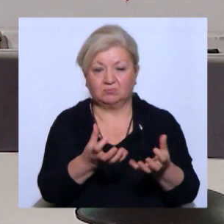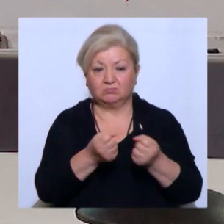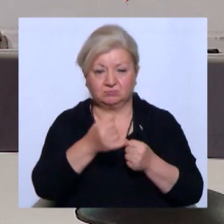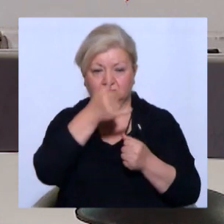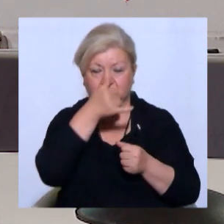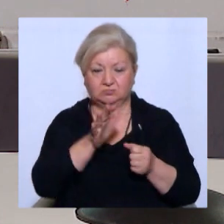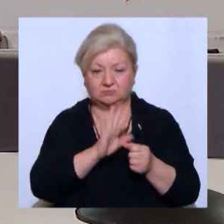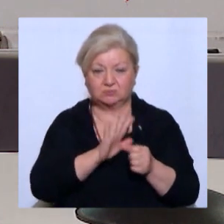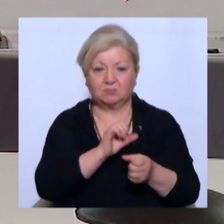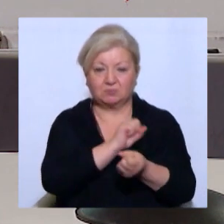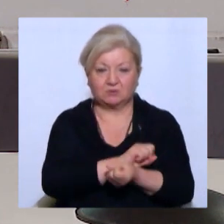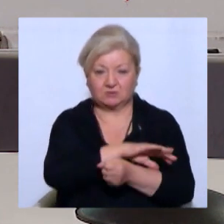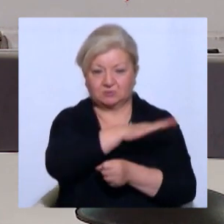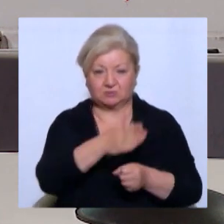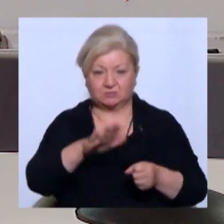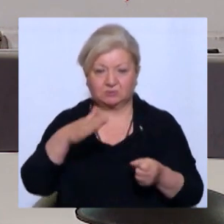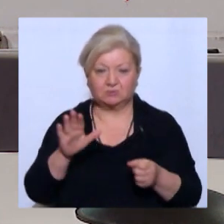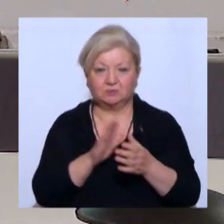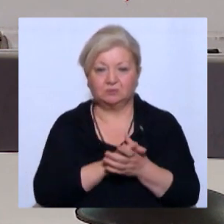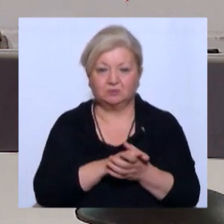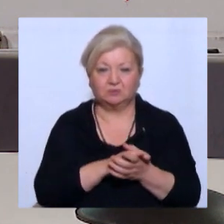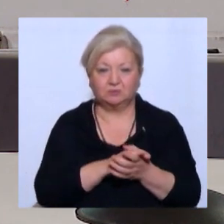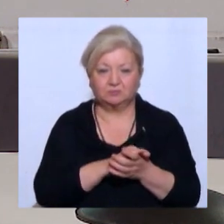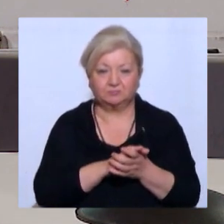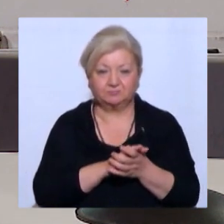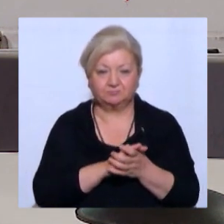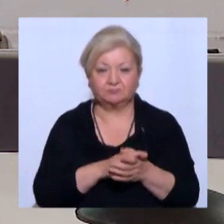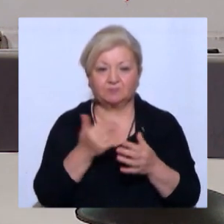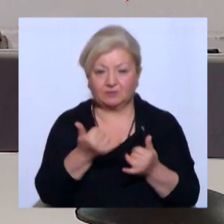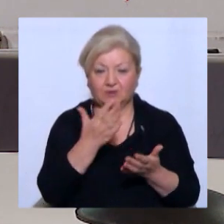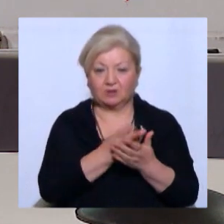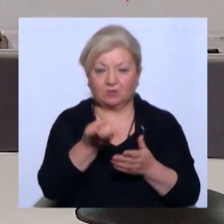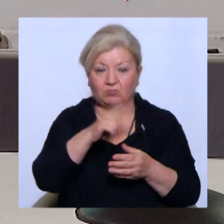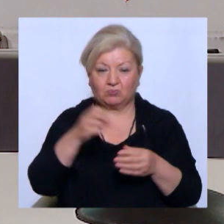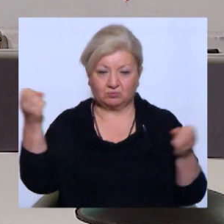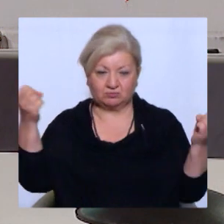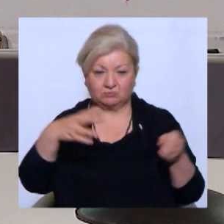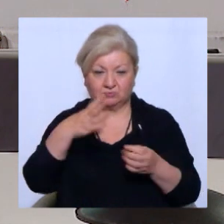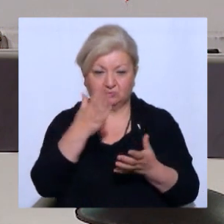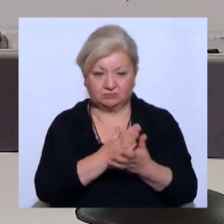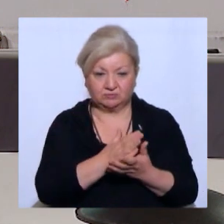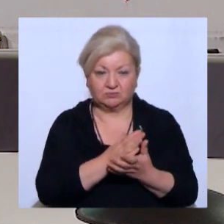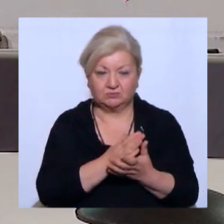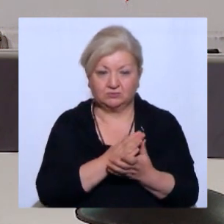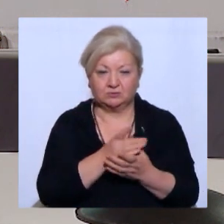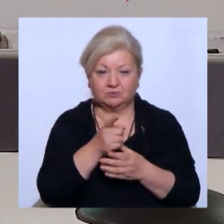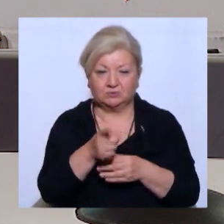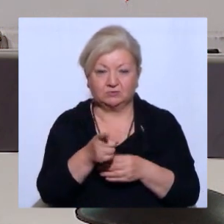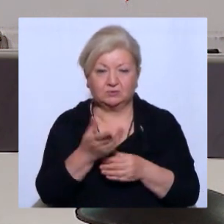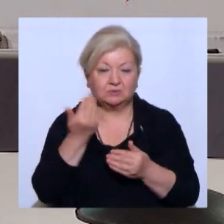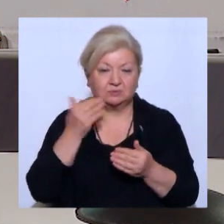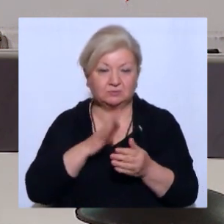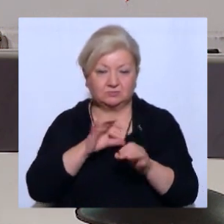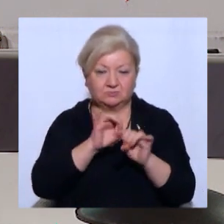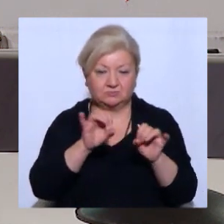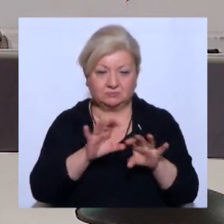წინააღმდეგ შემთხვევაში ჩვენ ვერ მივიღებთ მდგარ ტალღას. ამ შემთხვევაში ახლა გვაქვს ორი გამომსხივებელი, კიდე თავიდან